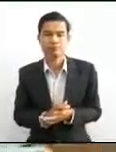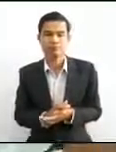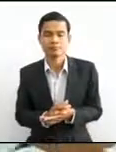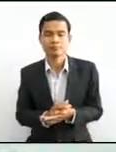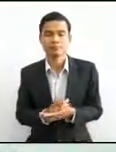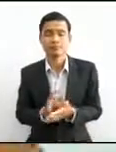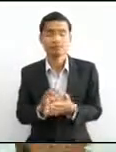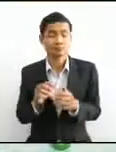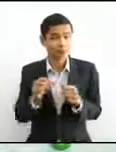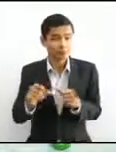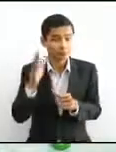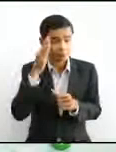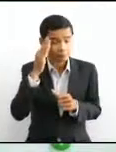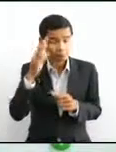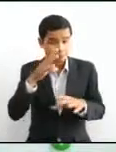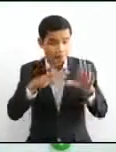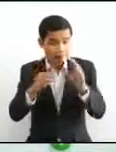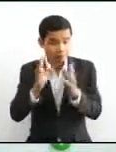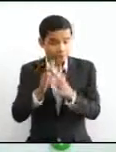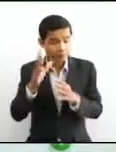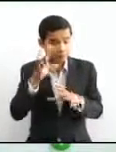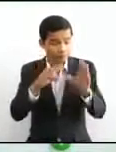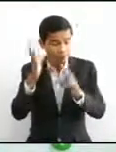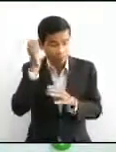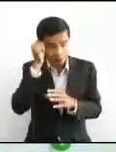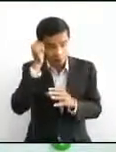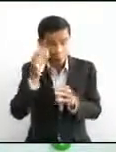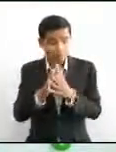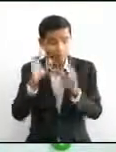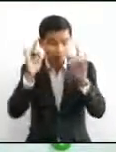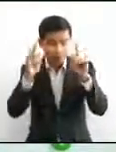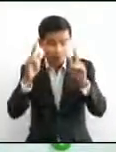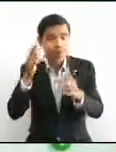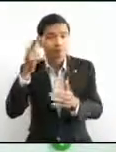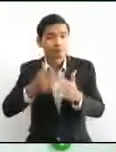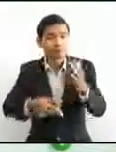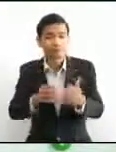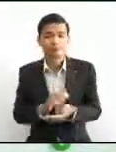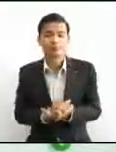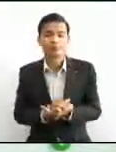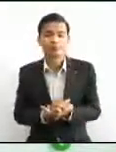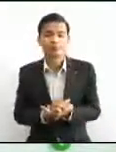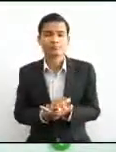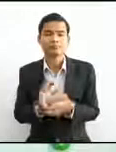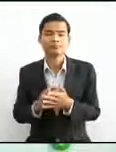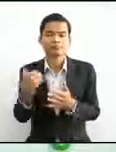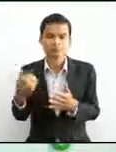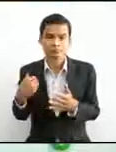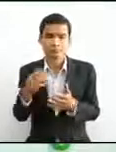lại kì cốn. Con đắng ấy riêng ra ngày, con nó chăm, chăm. Chăm lùm lùm này, cựu bà riêng này, khá hót. Chá cơ dương đo